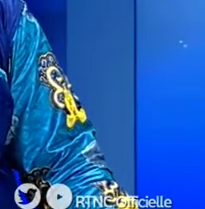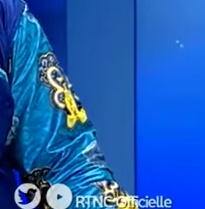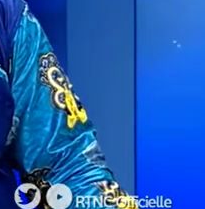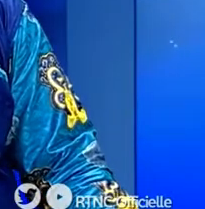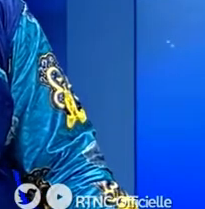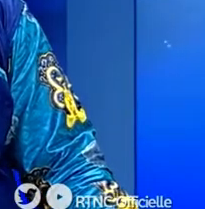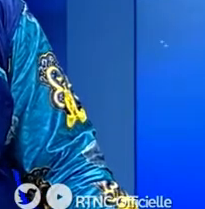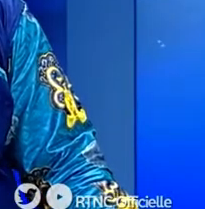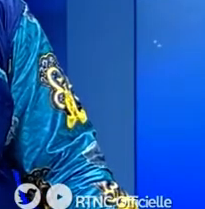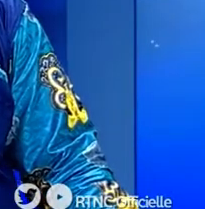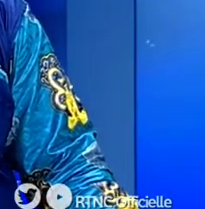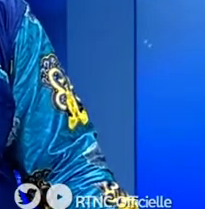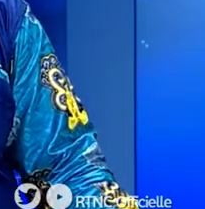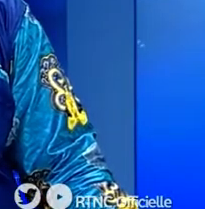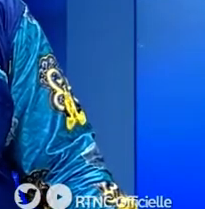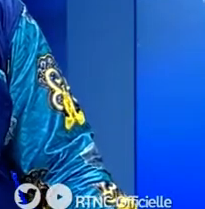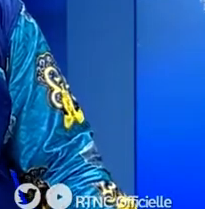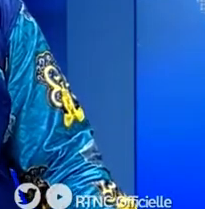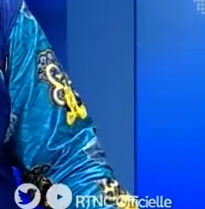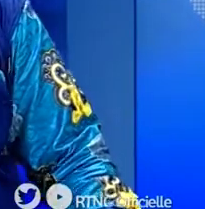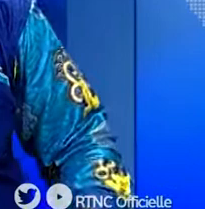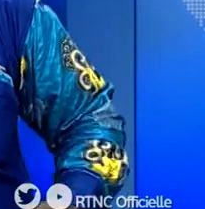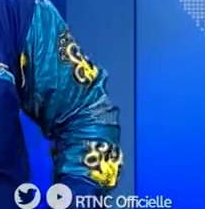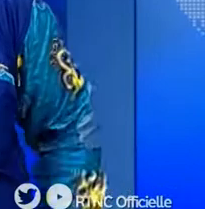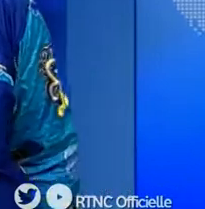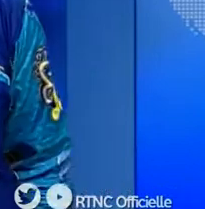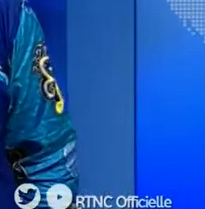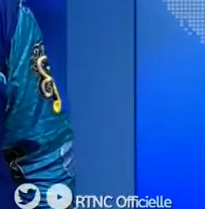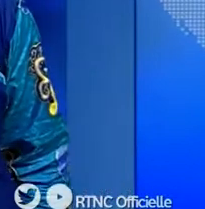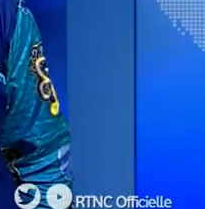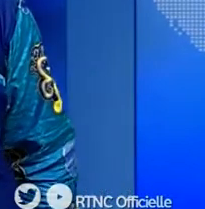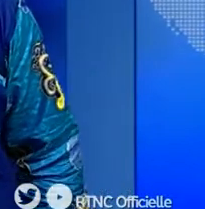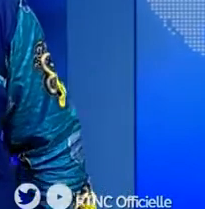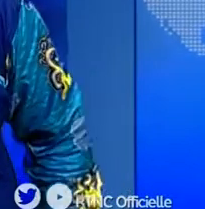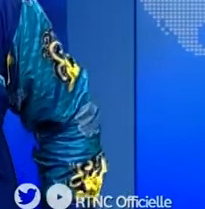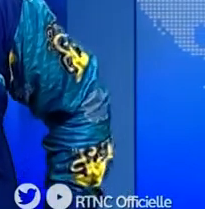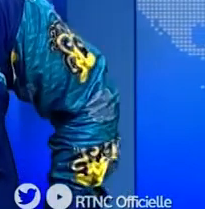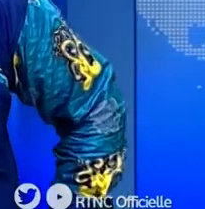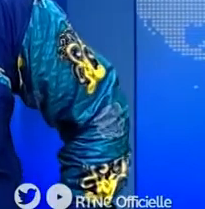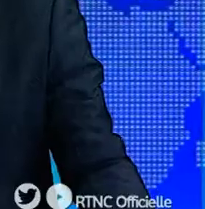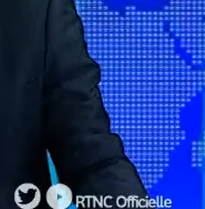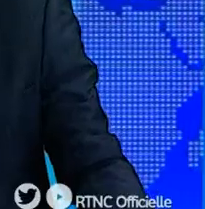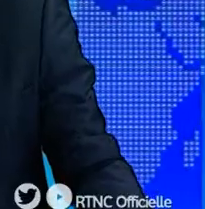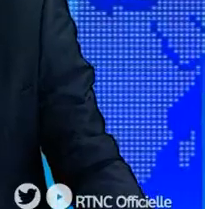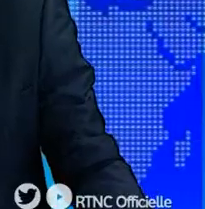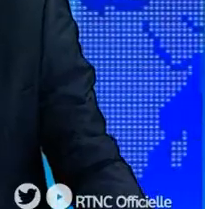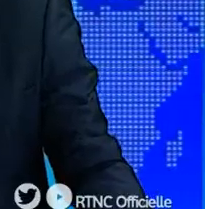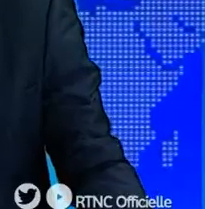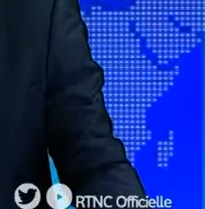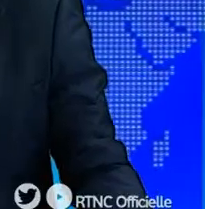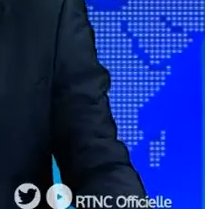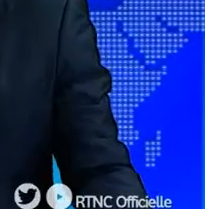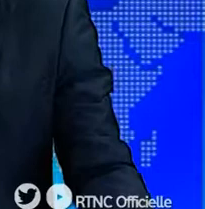qu'une seule nation. Et si nous travaillons ensemble, nous laisserons un grand héritage à nos enfants. Merci M. Jacques